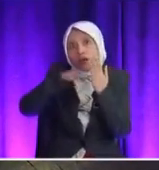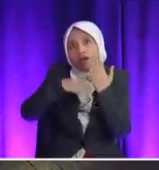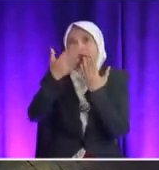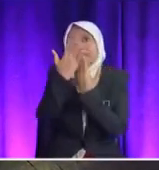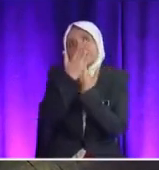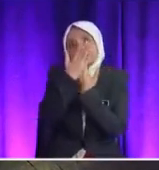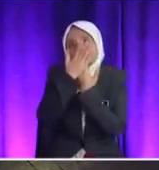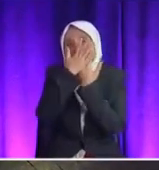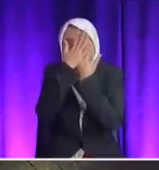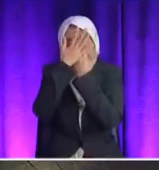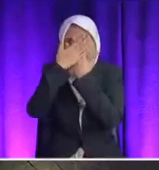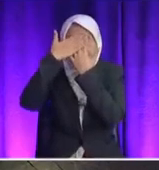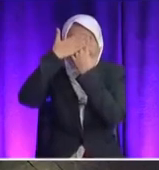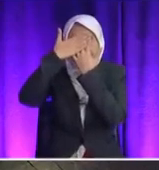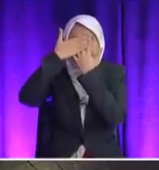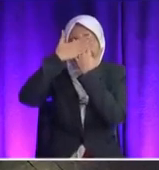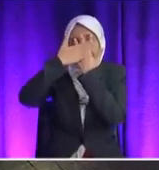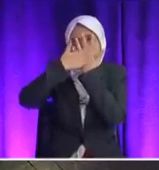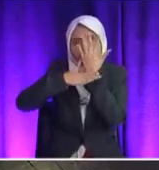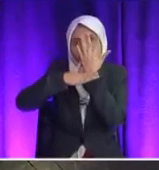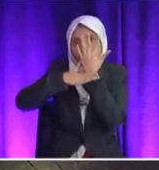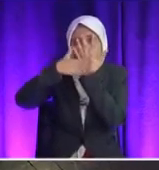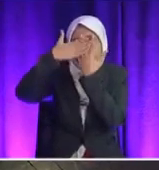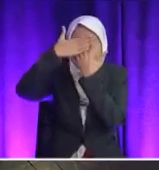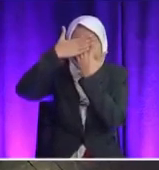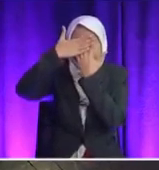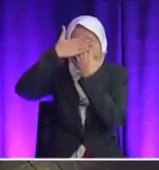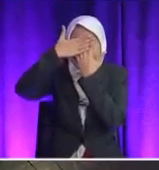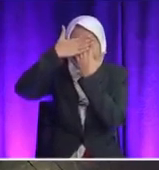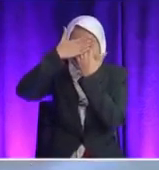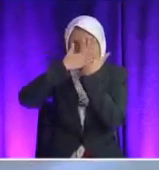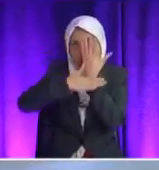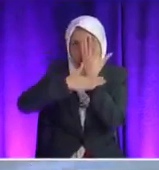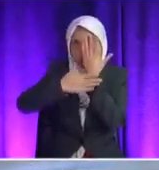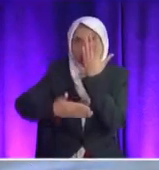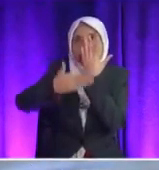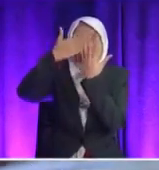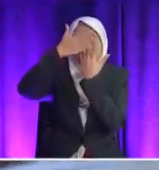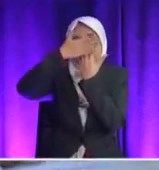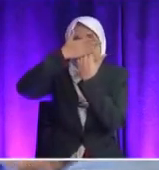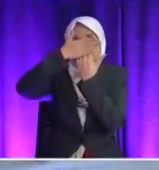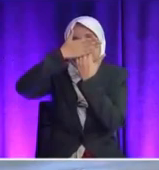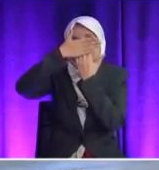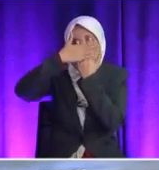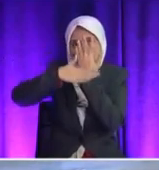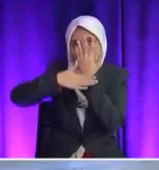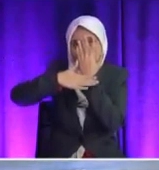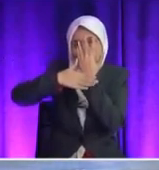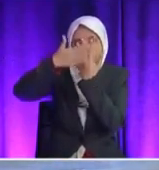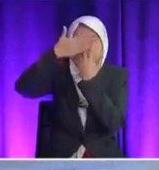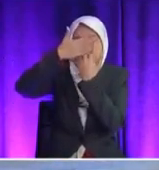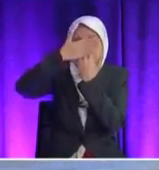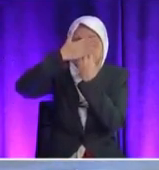bawah oke bye itu orang pakai the tuh ha atas tarik bahwa pakenya tuh